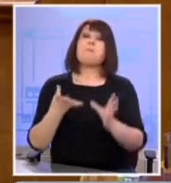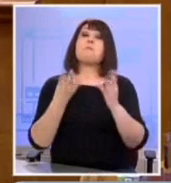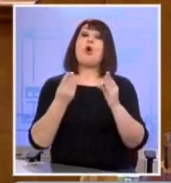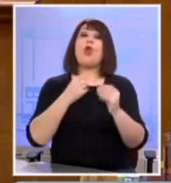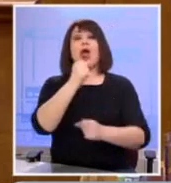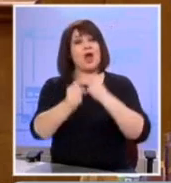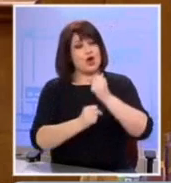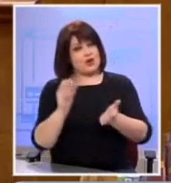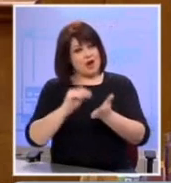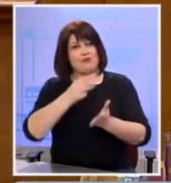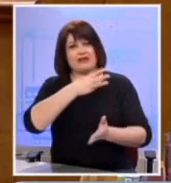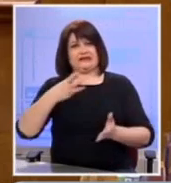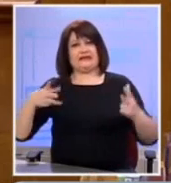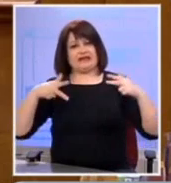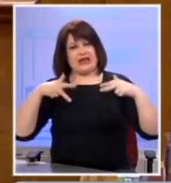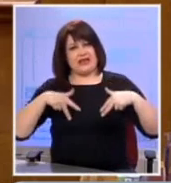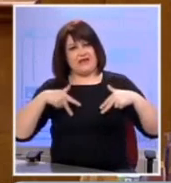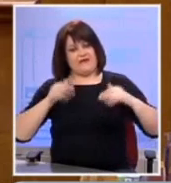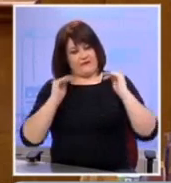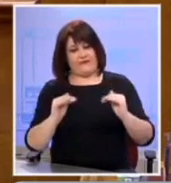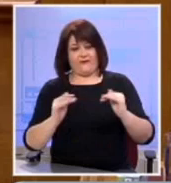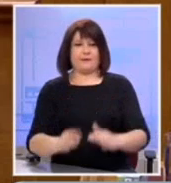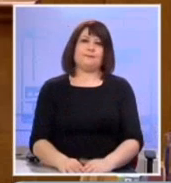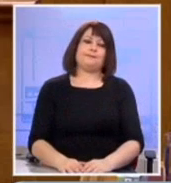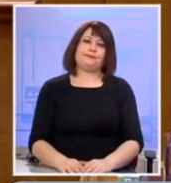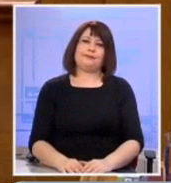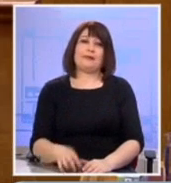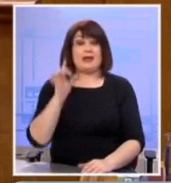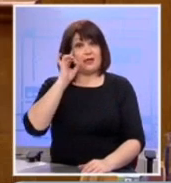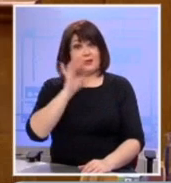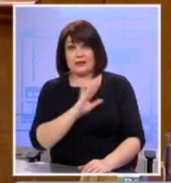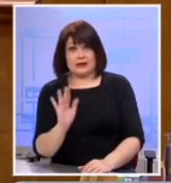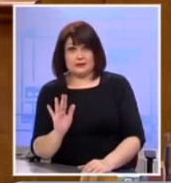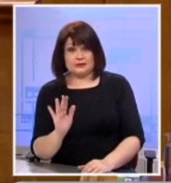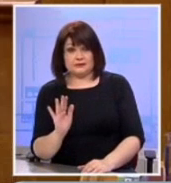χρόνια. Λοιπόν, δεν έχετε καταλάβει ότι